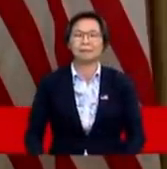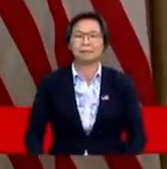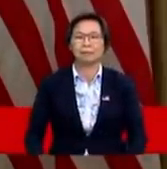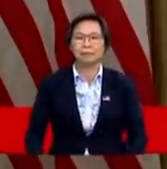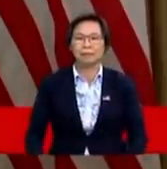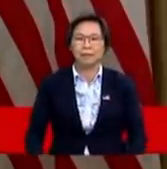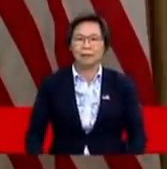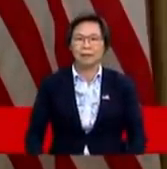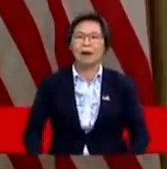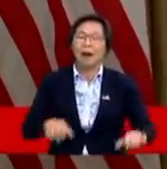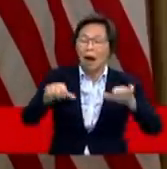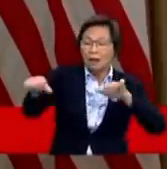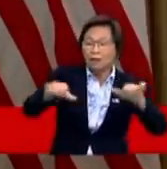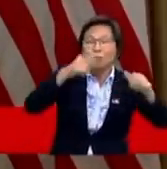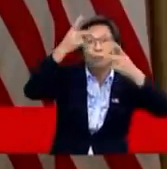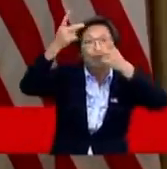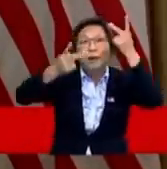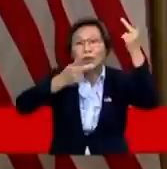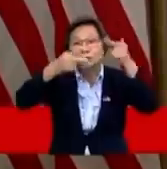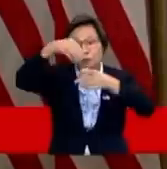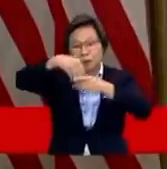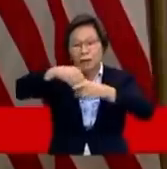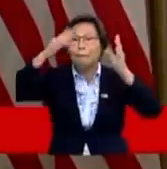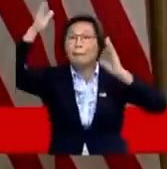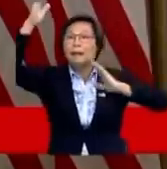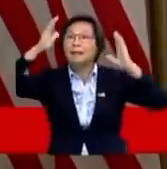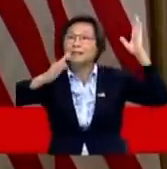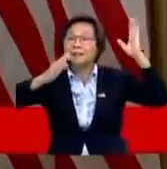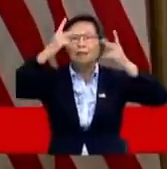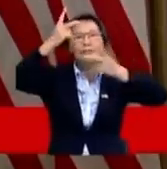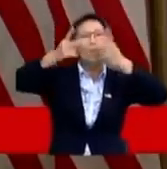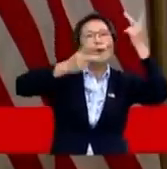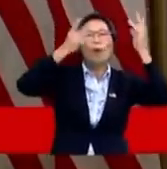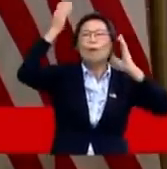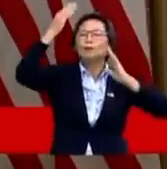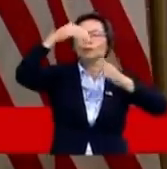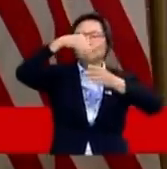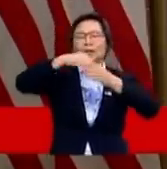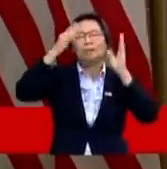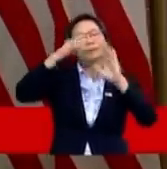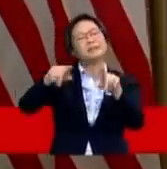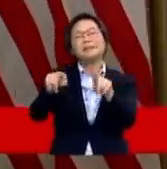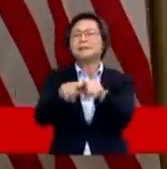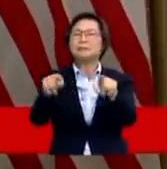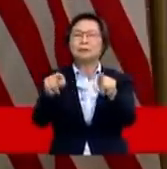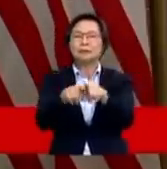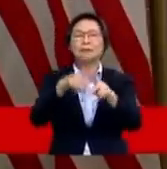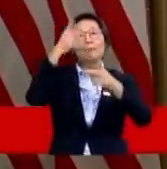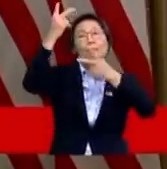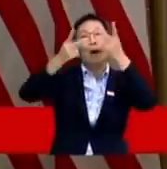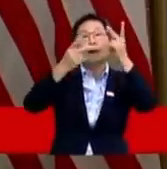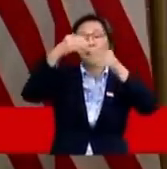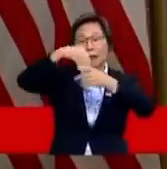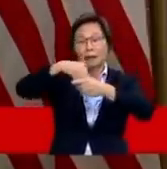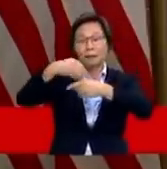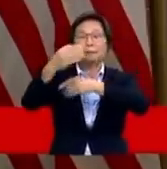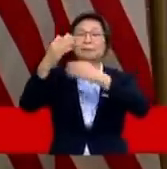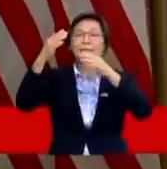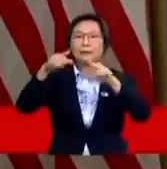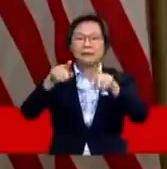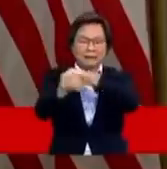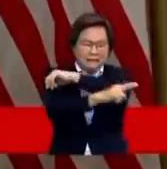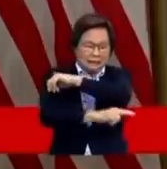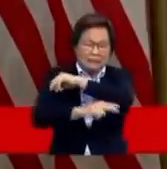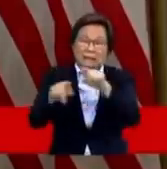gempanya nah activity plancungan dalam negeri yang sama pelancongan dalam negeri yang